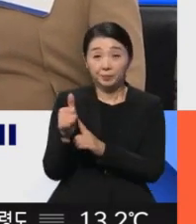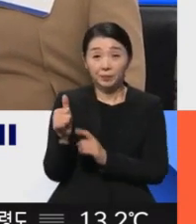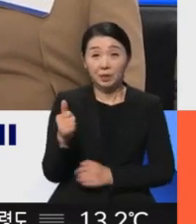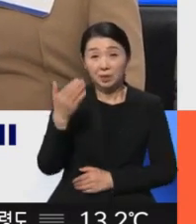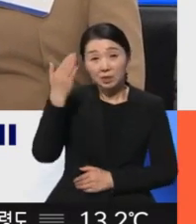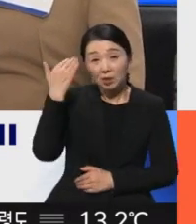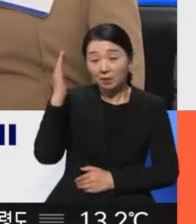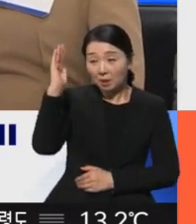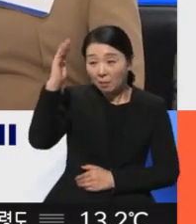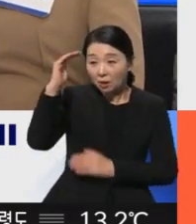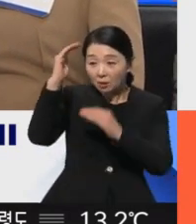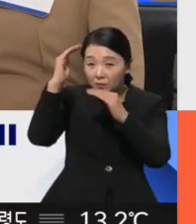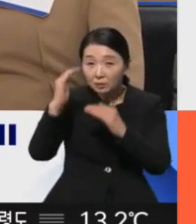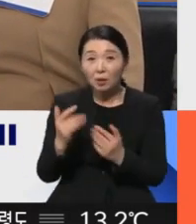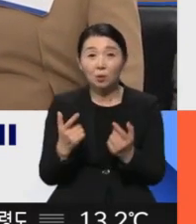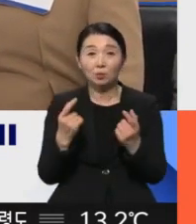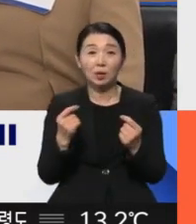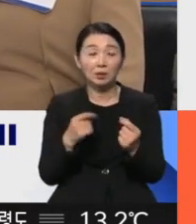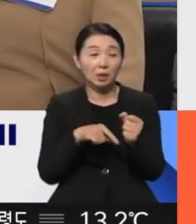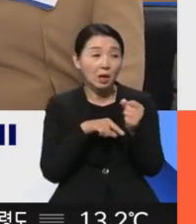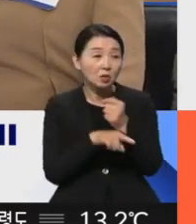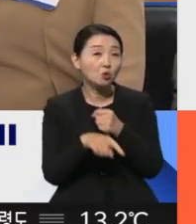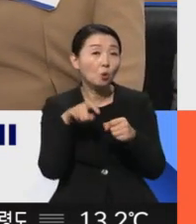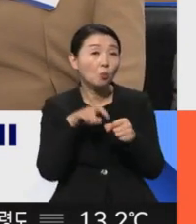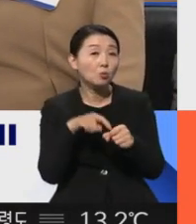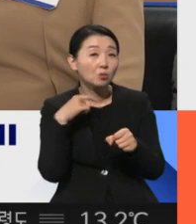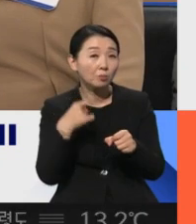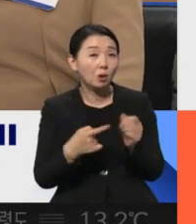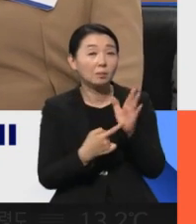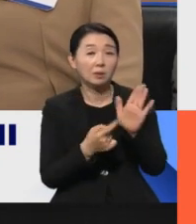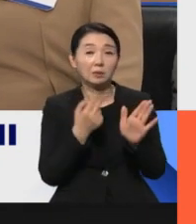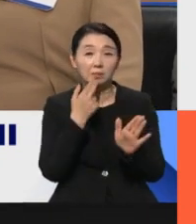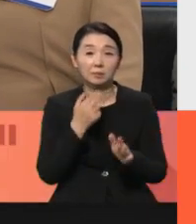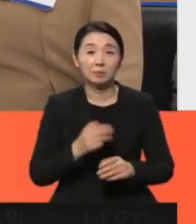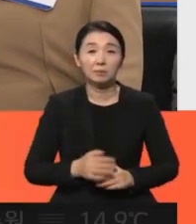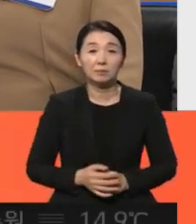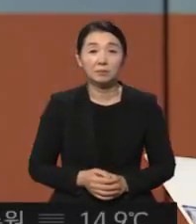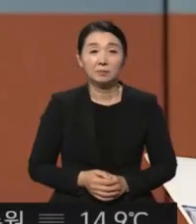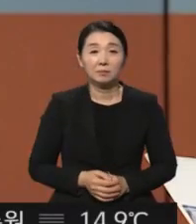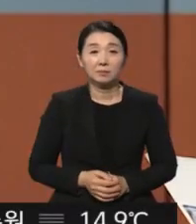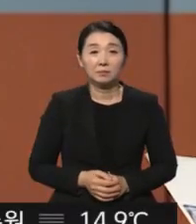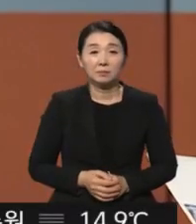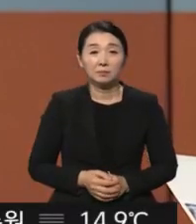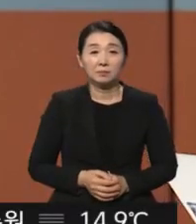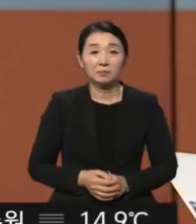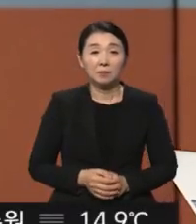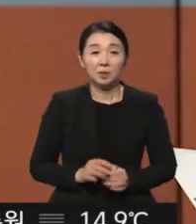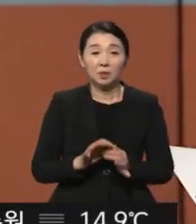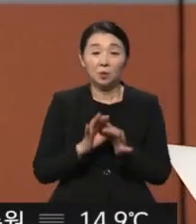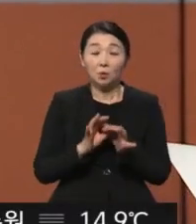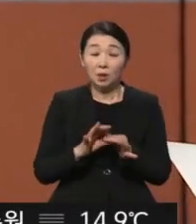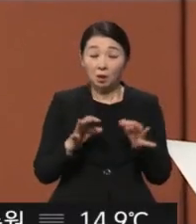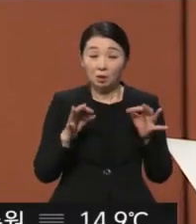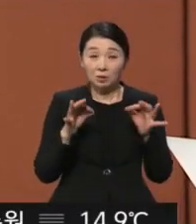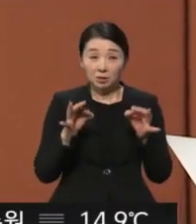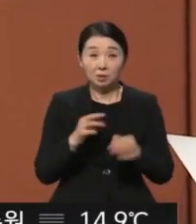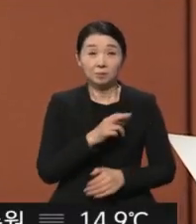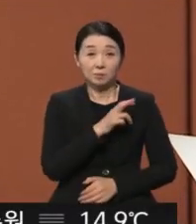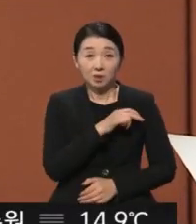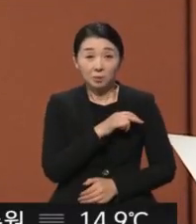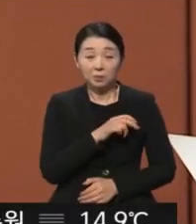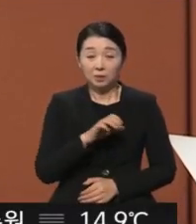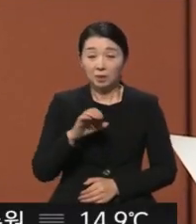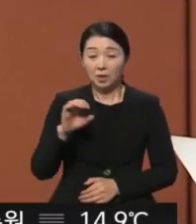전날 발언의 실제 내용과 의도가 무엇이었는지 밝히지 않았습니다네 관련해서 김희경 대변인이 조금 전에